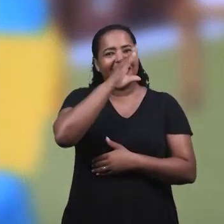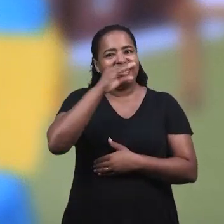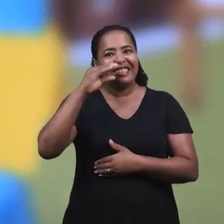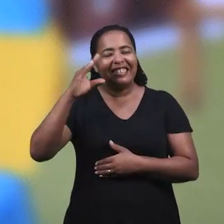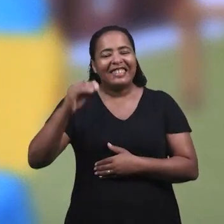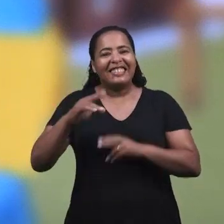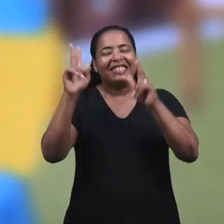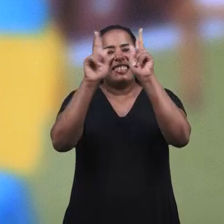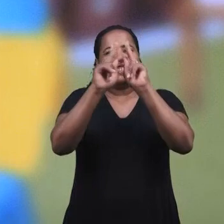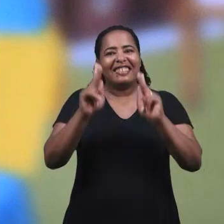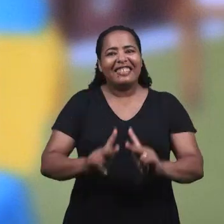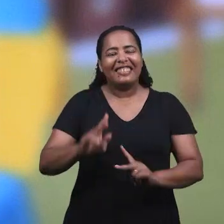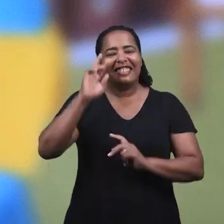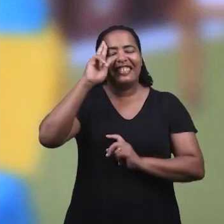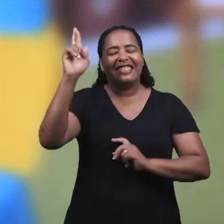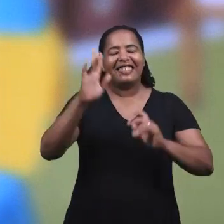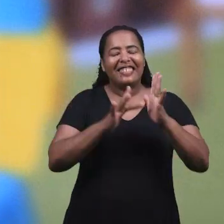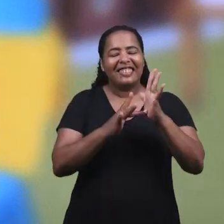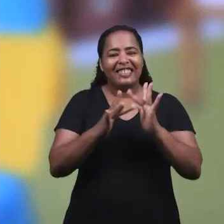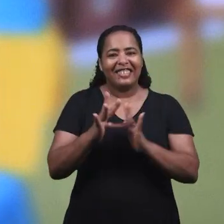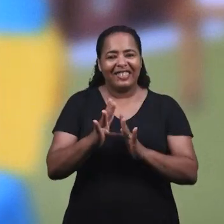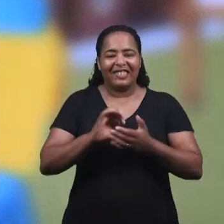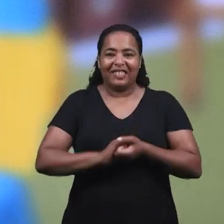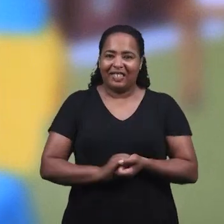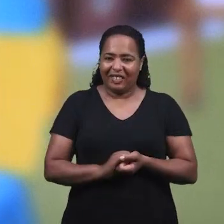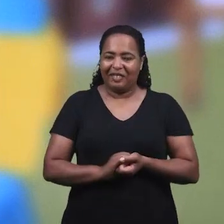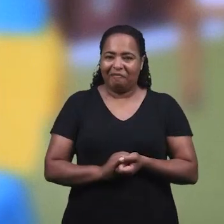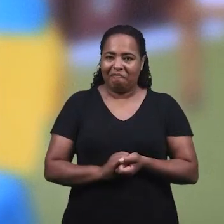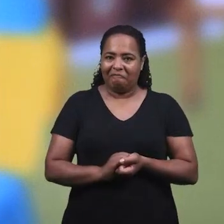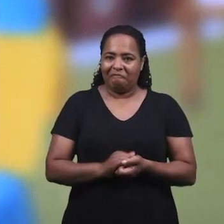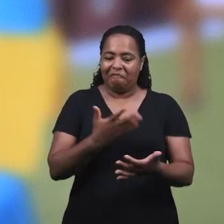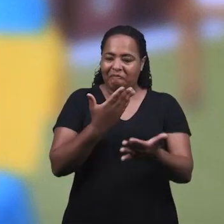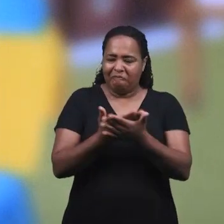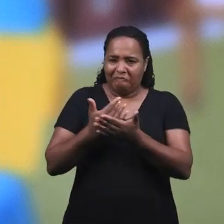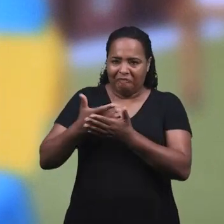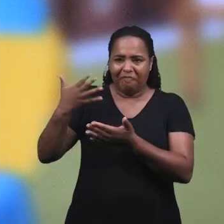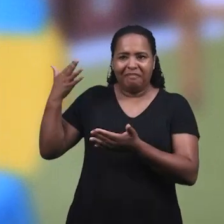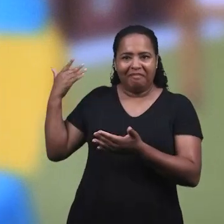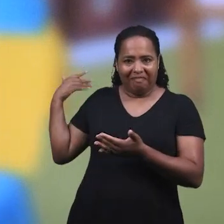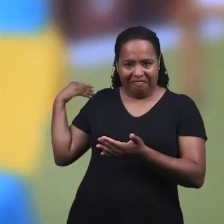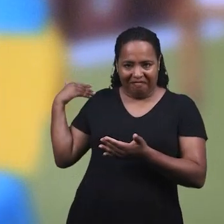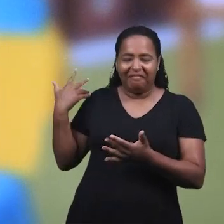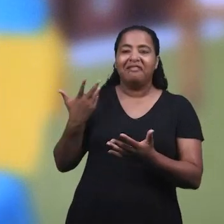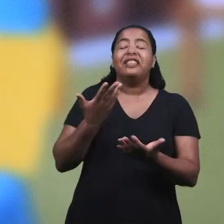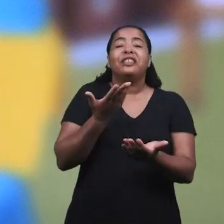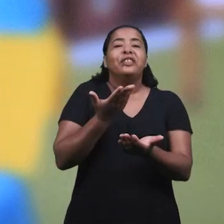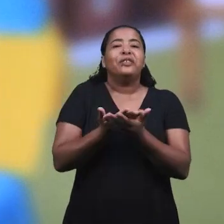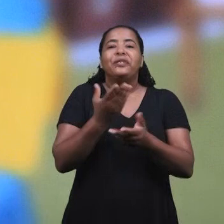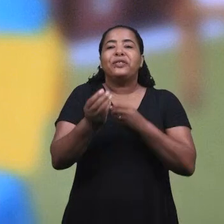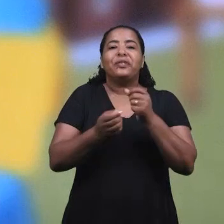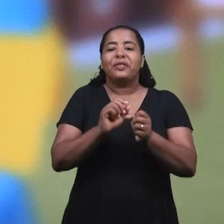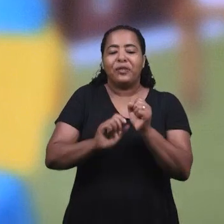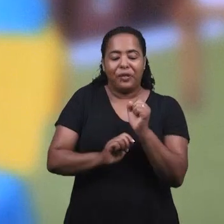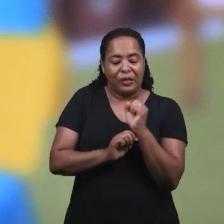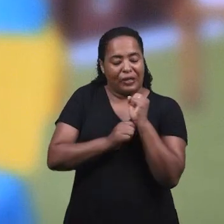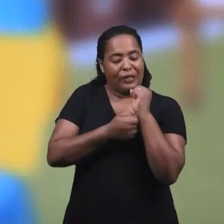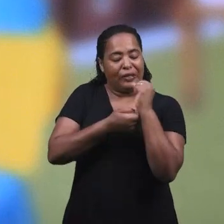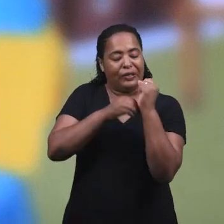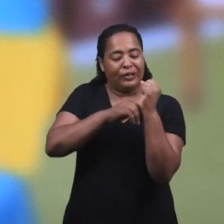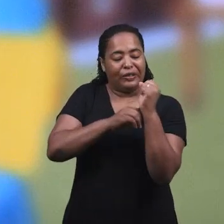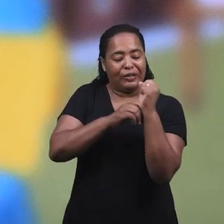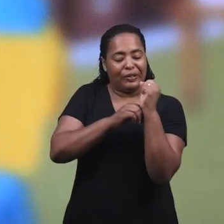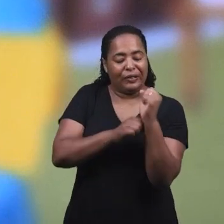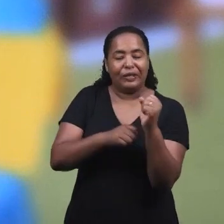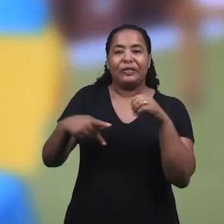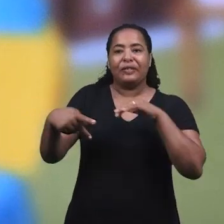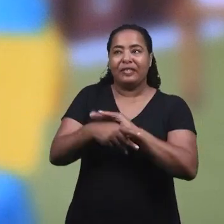adolescents, dans la paix du Seigneur Jésus. Les dernières études, nous avons étudié sur les mystères, les